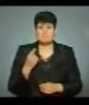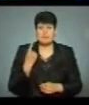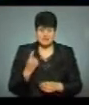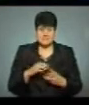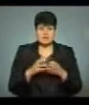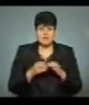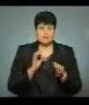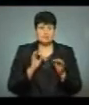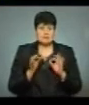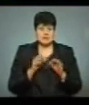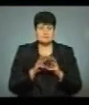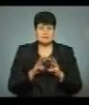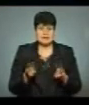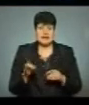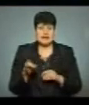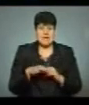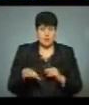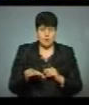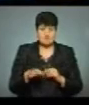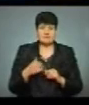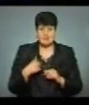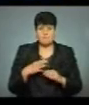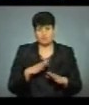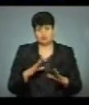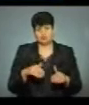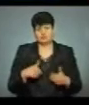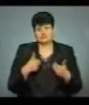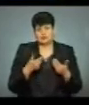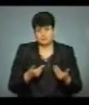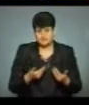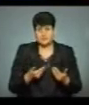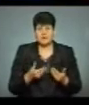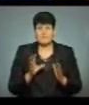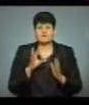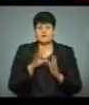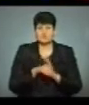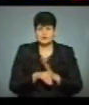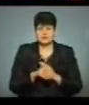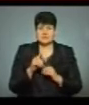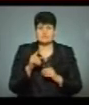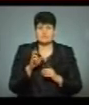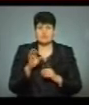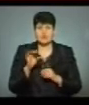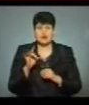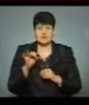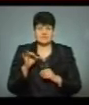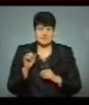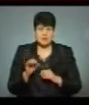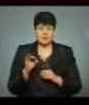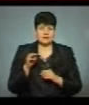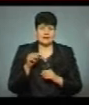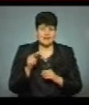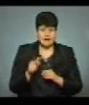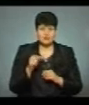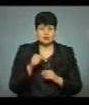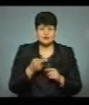результатами консультації Мінрегіоні, нам було рекомендовано Млиновецьку громаду включити до складу Зборівської ОТГ, тому